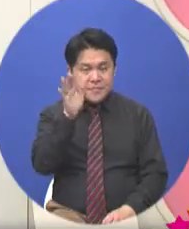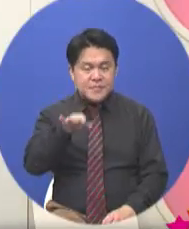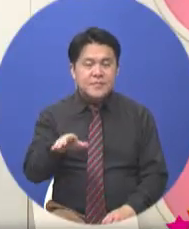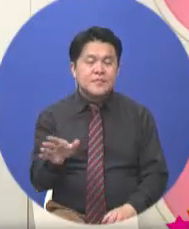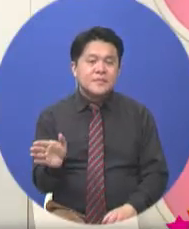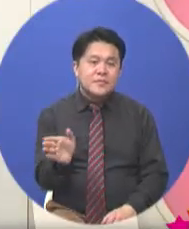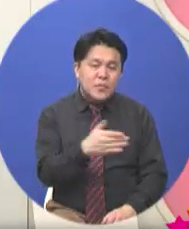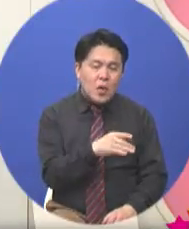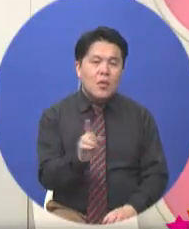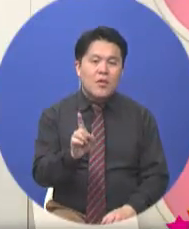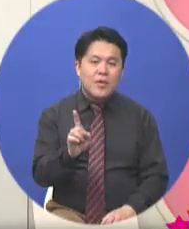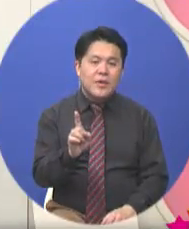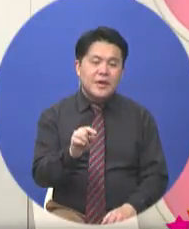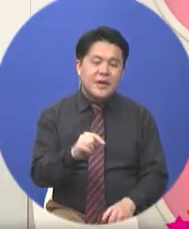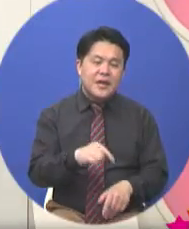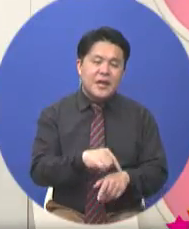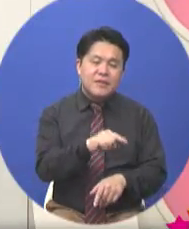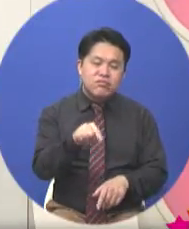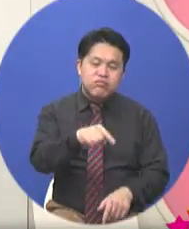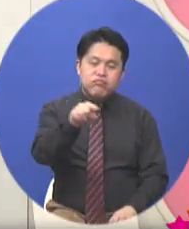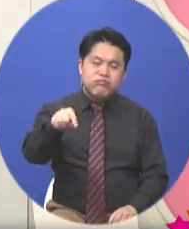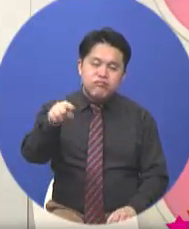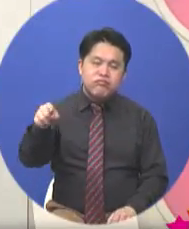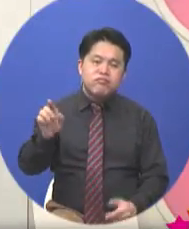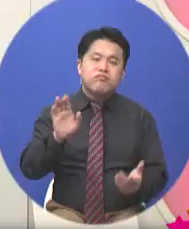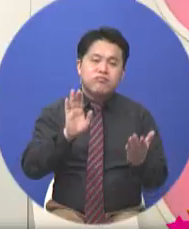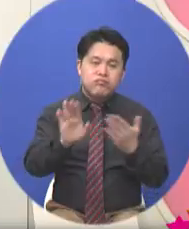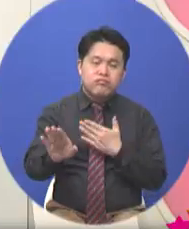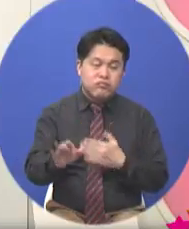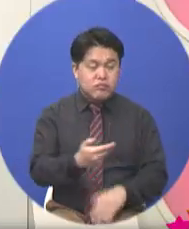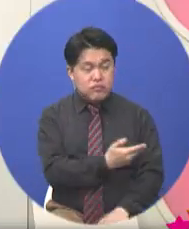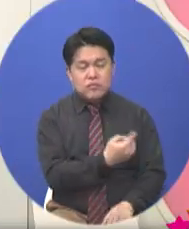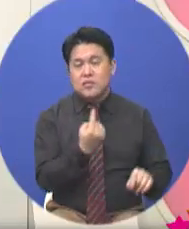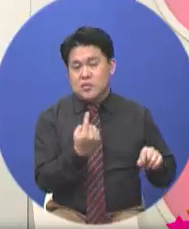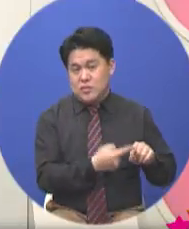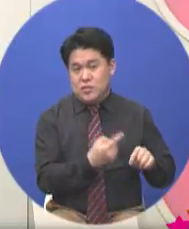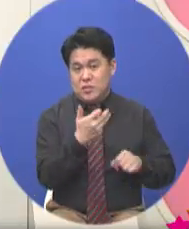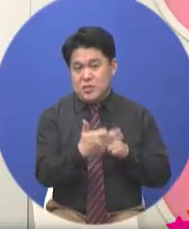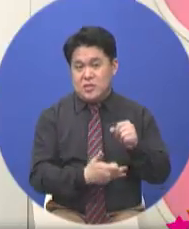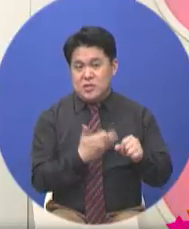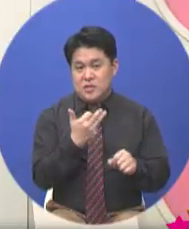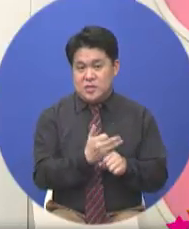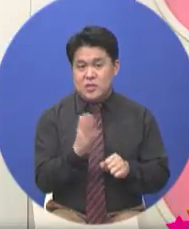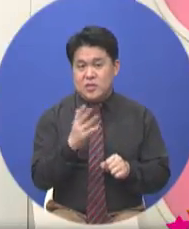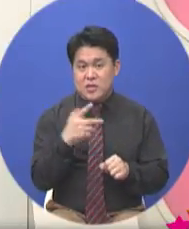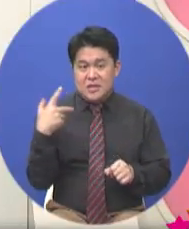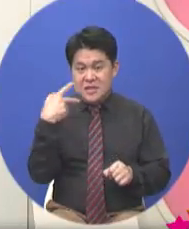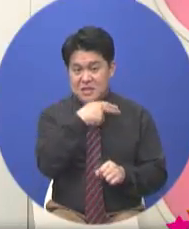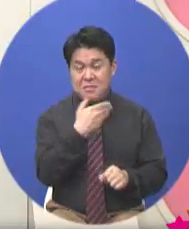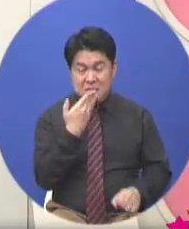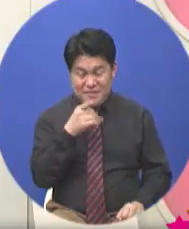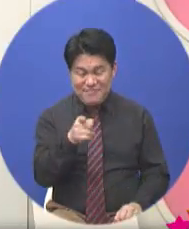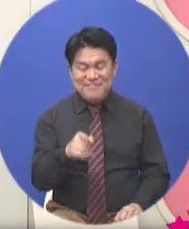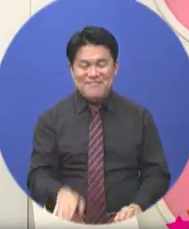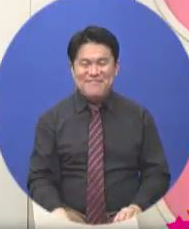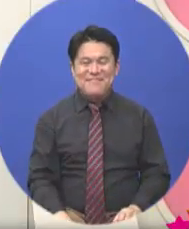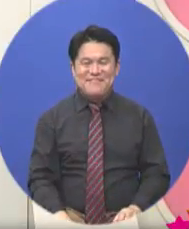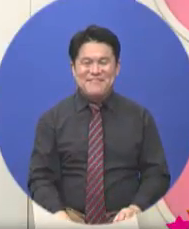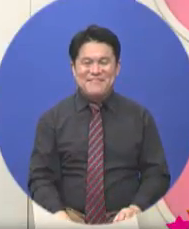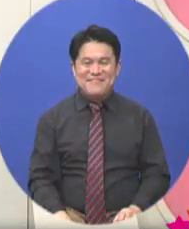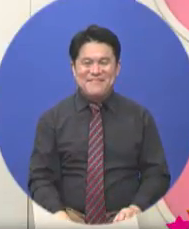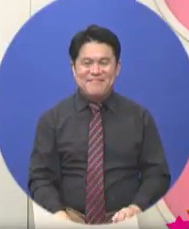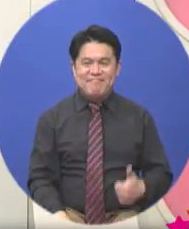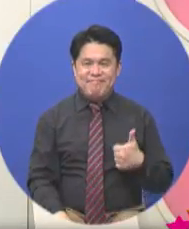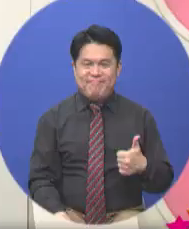시작하게 되면 또 시간이 흘러있고 흘러있다 보면 송봉수 씨처럼 18년이 되는 날이 오실 겁니다. 네.